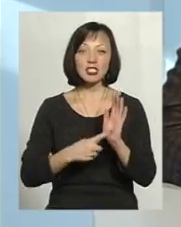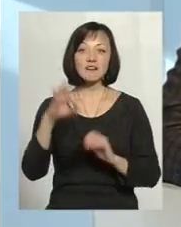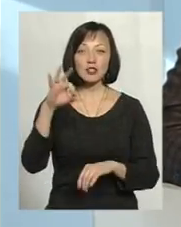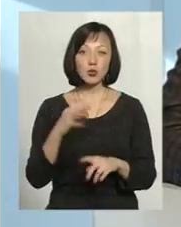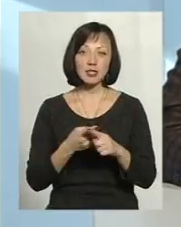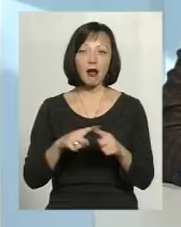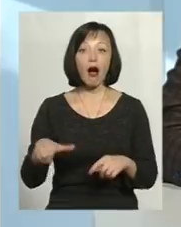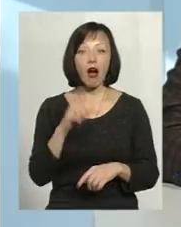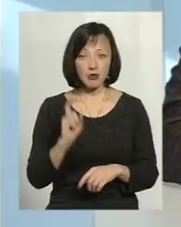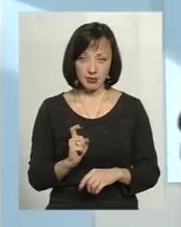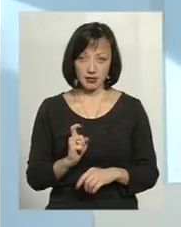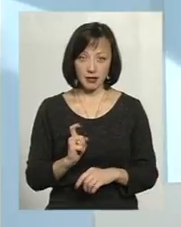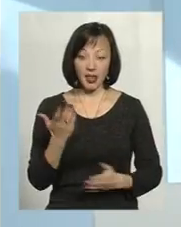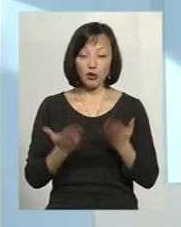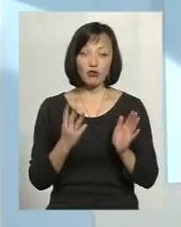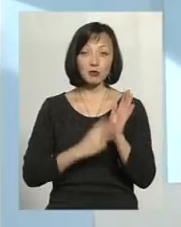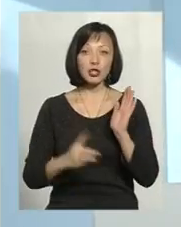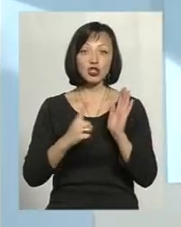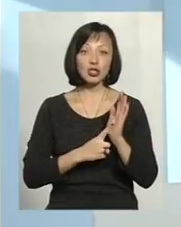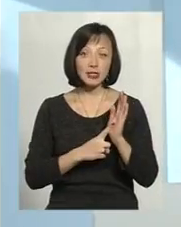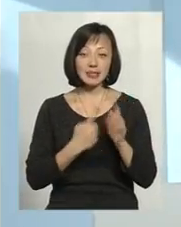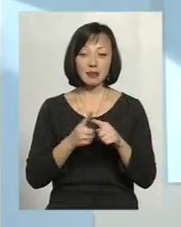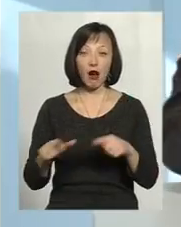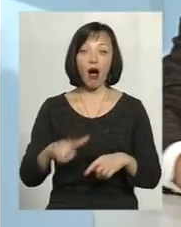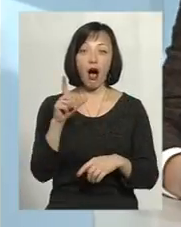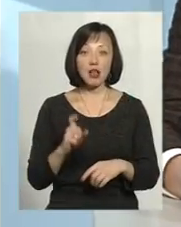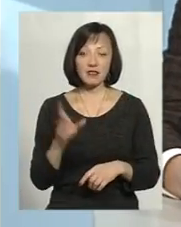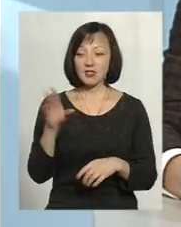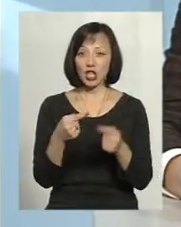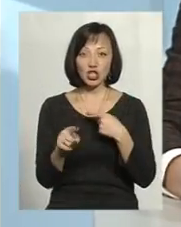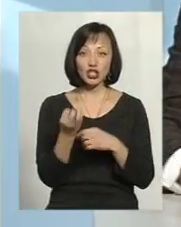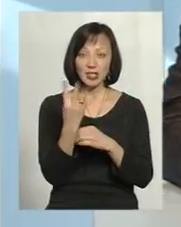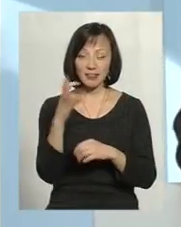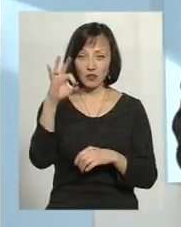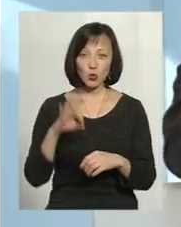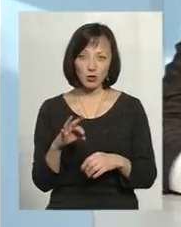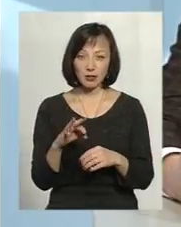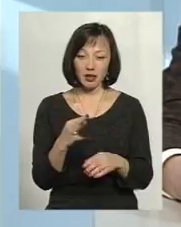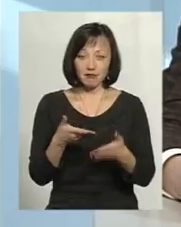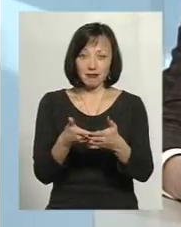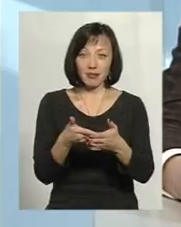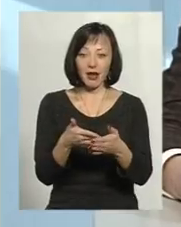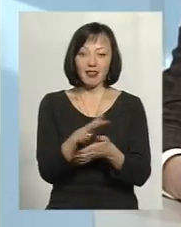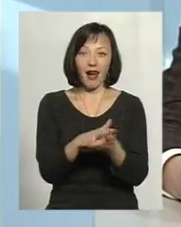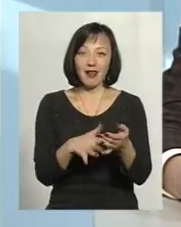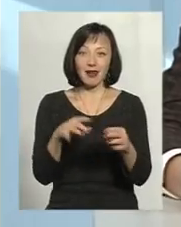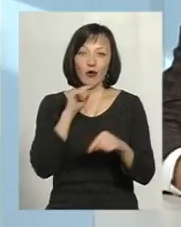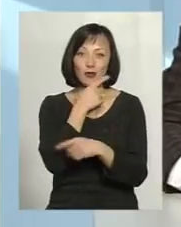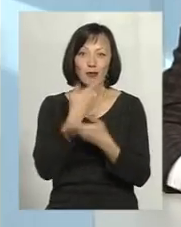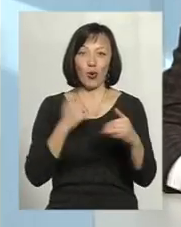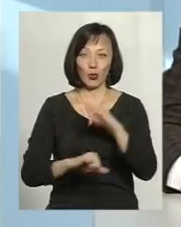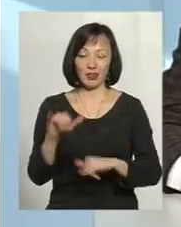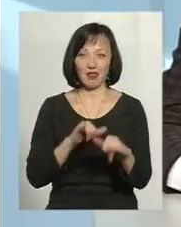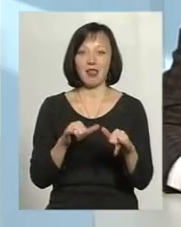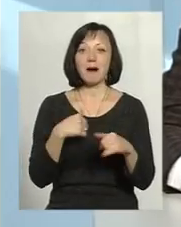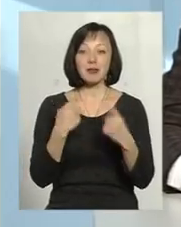86% – це газ. Якщо 86% це газ, все інше це 14%, далі нема просто куди вже зменшуватись. Ми з